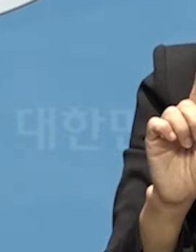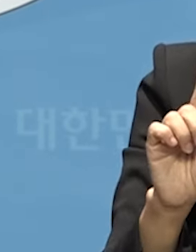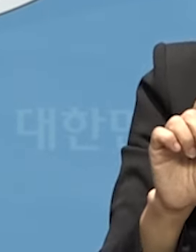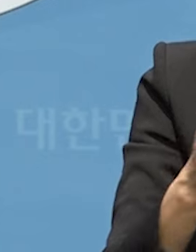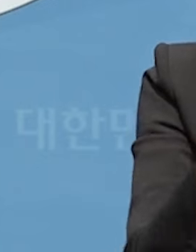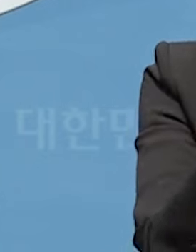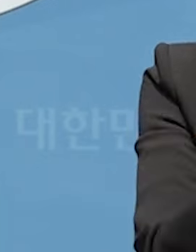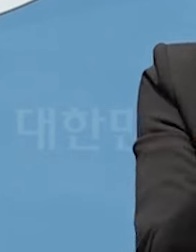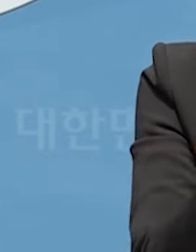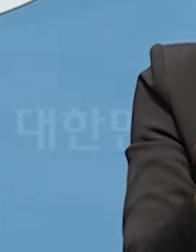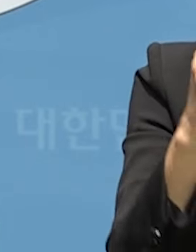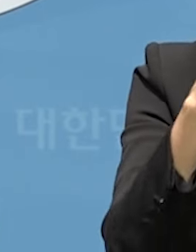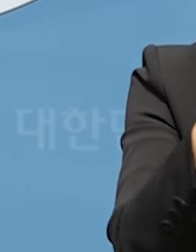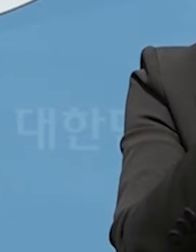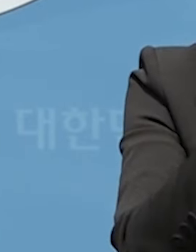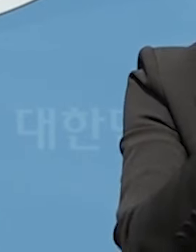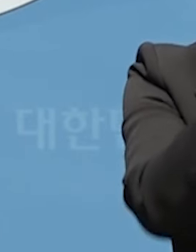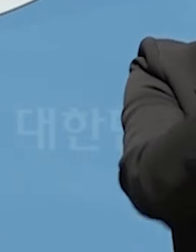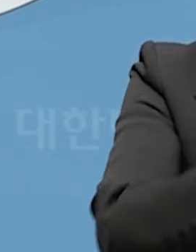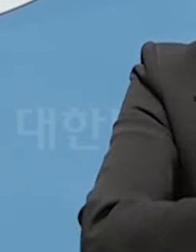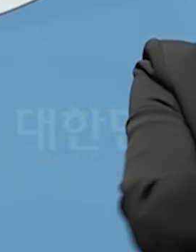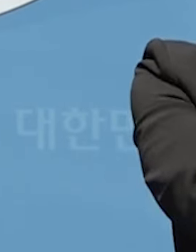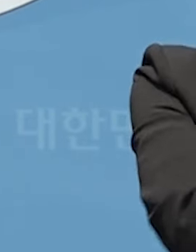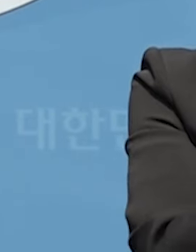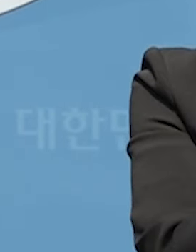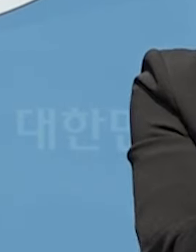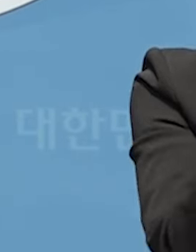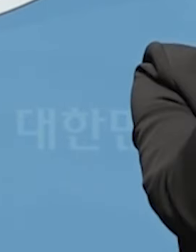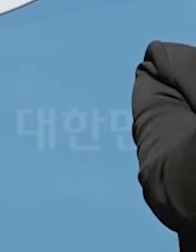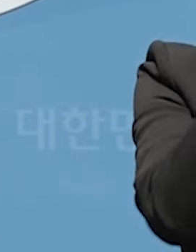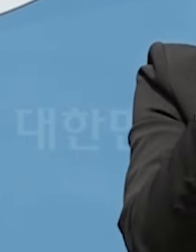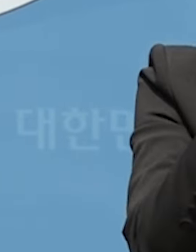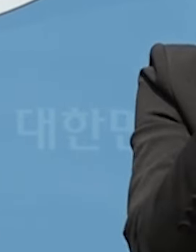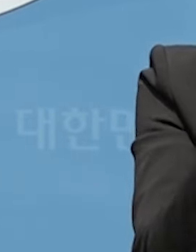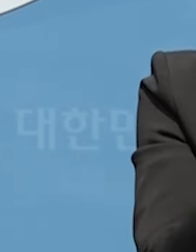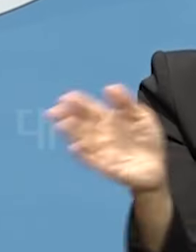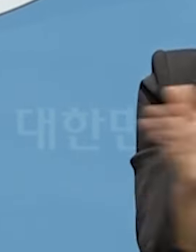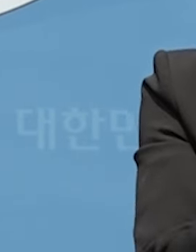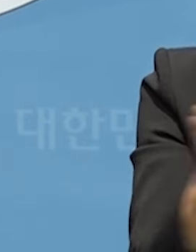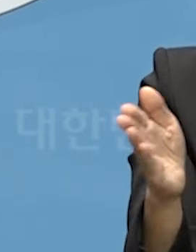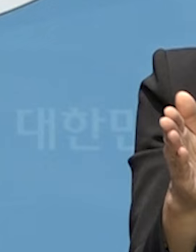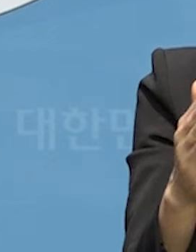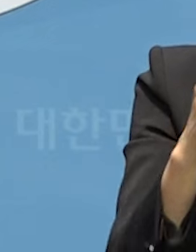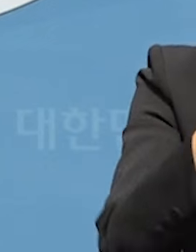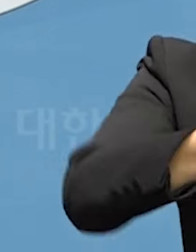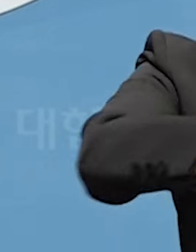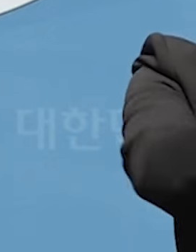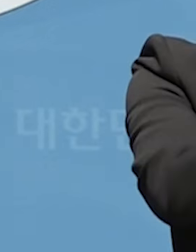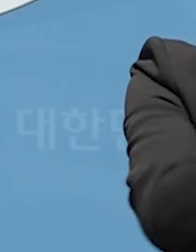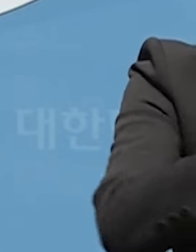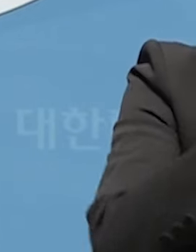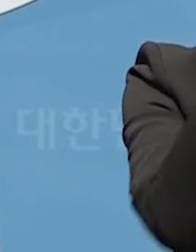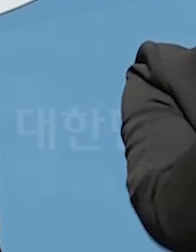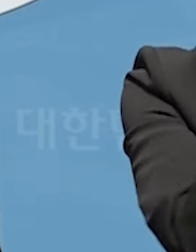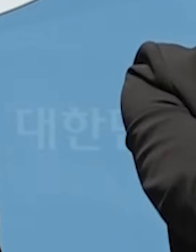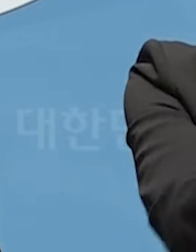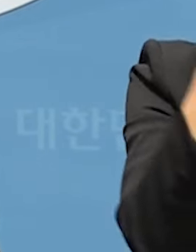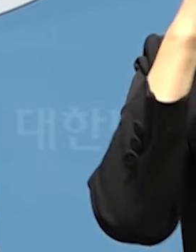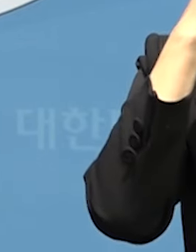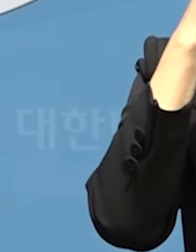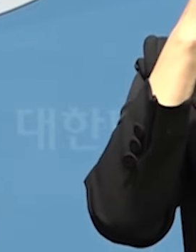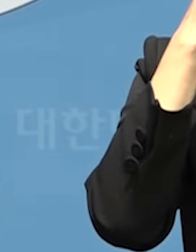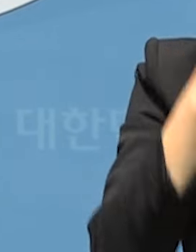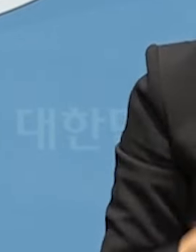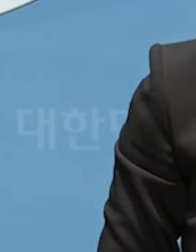현행법은 매매 예약금 제도를 보호할 법적 근거가 없어 임차인이 보호받기 어려운 상황입니다